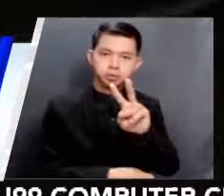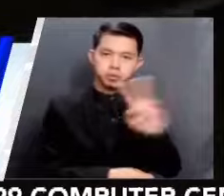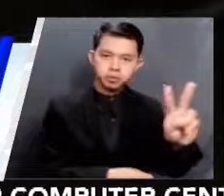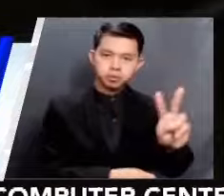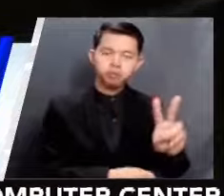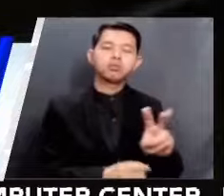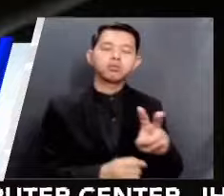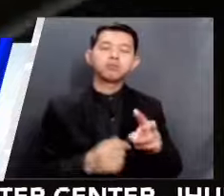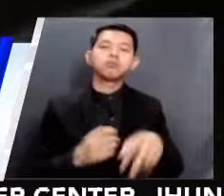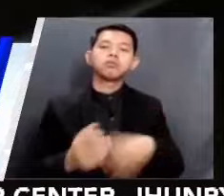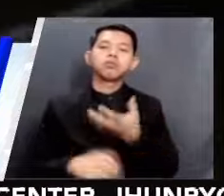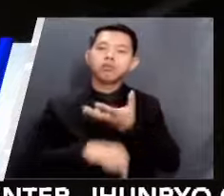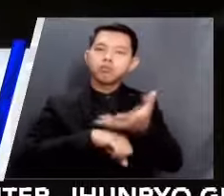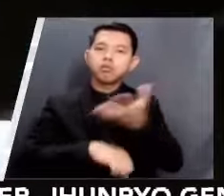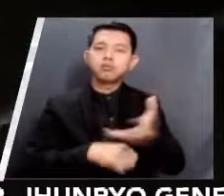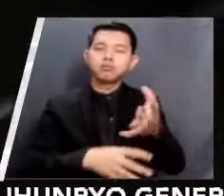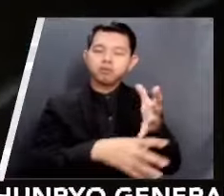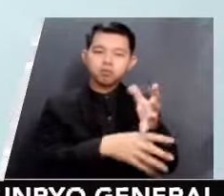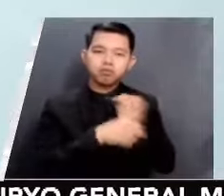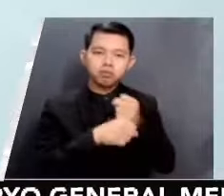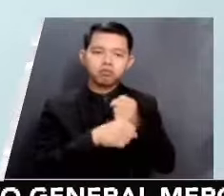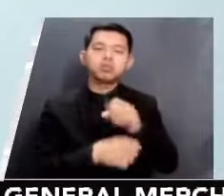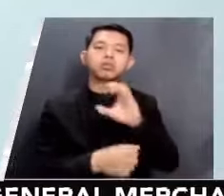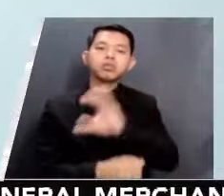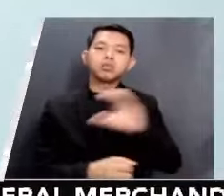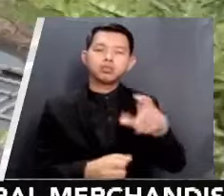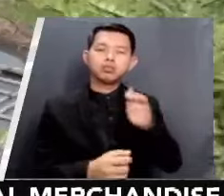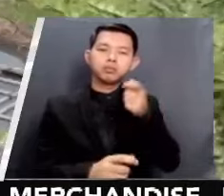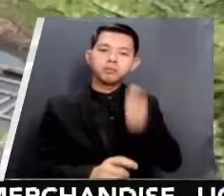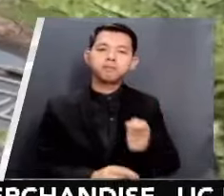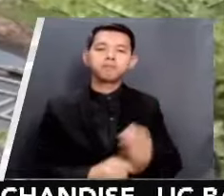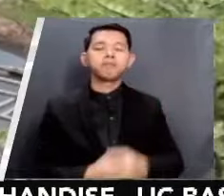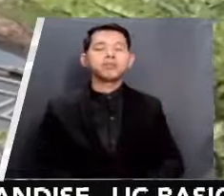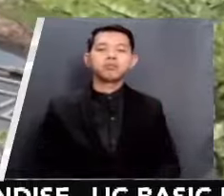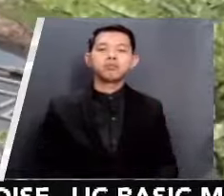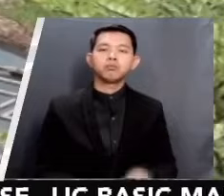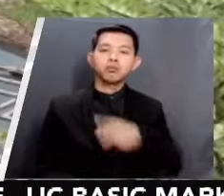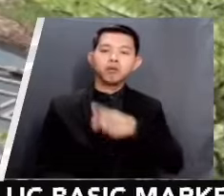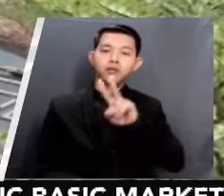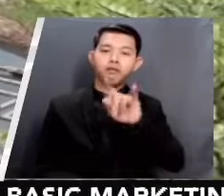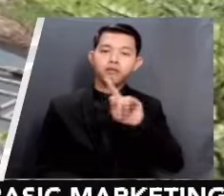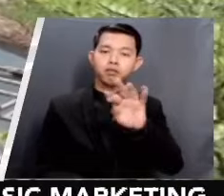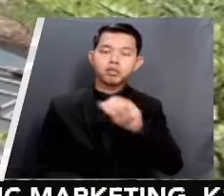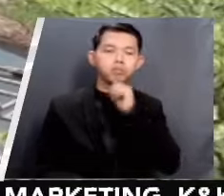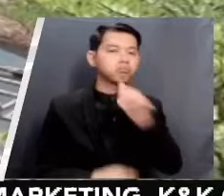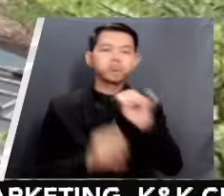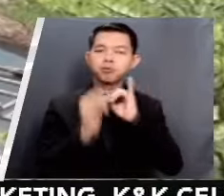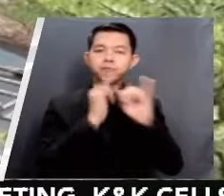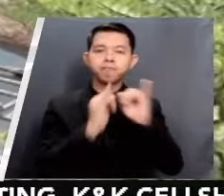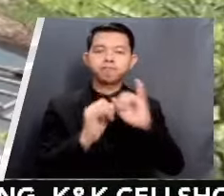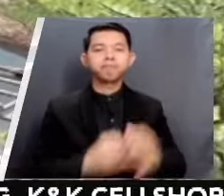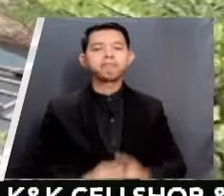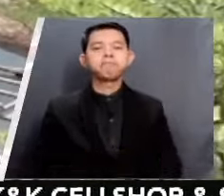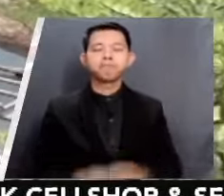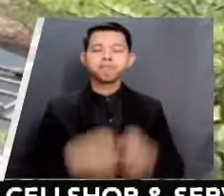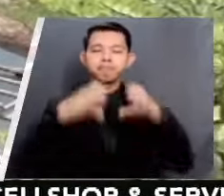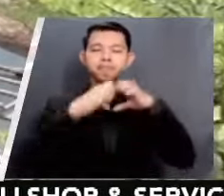ang biktima. Mula sa GMA Regional TV, Balitang Bicolandia, Chris Novello nagbabalita para sa GMA Integrated